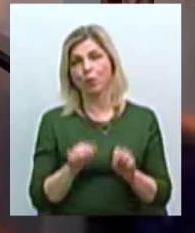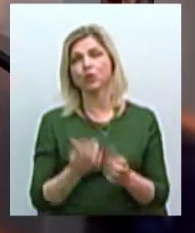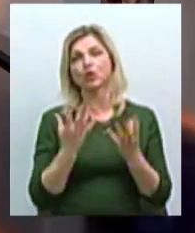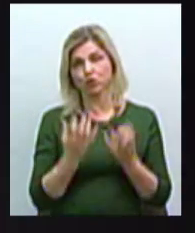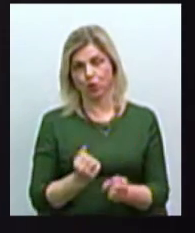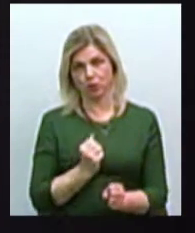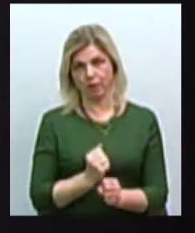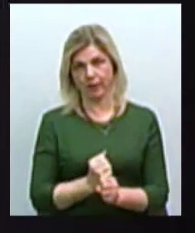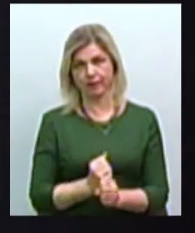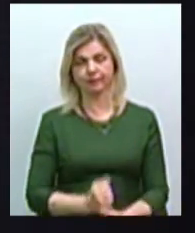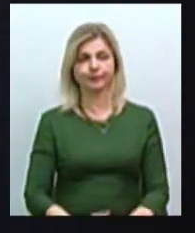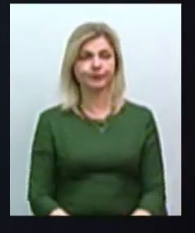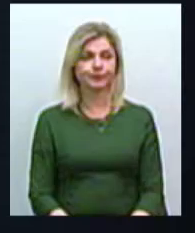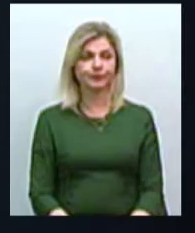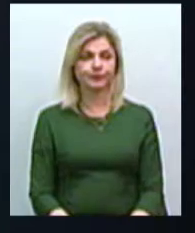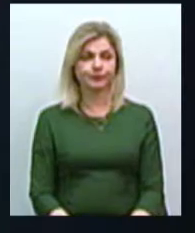ласка.